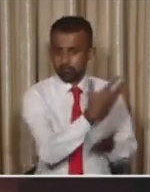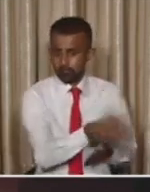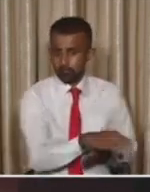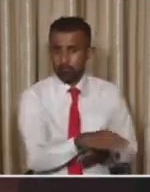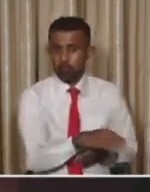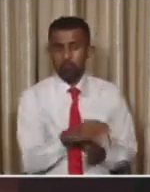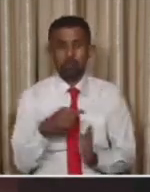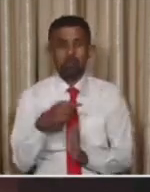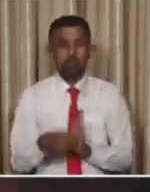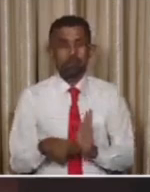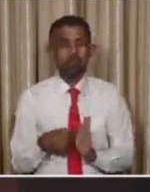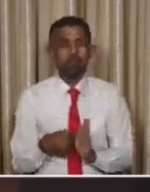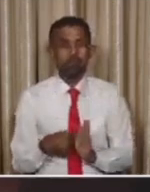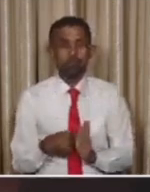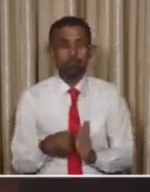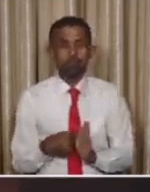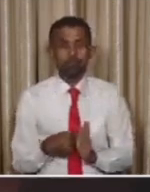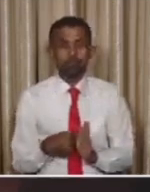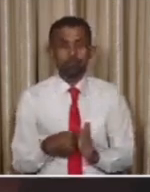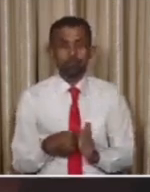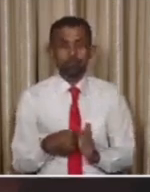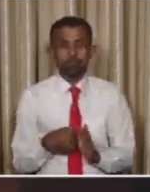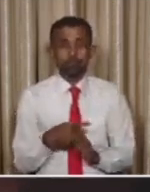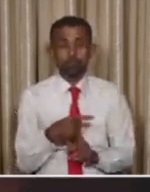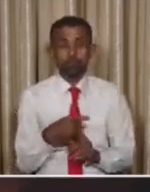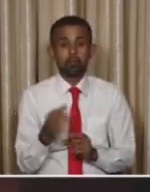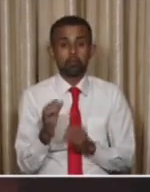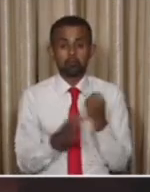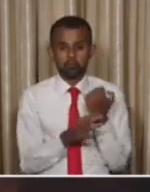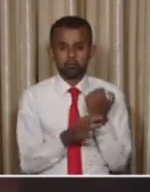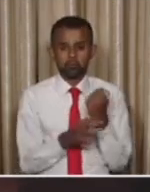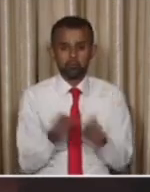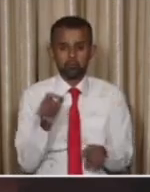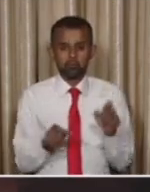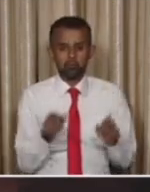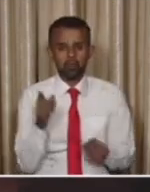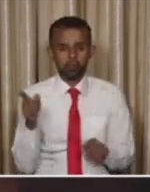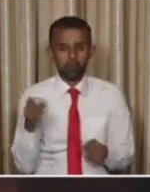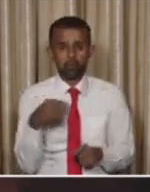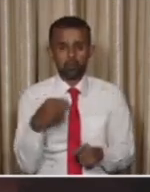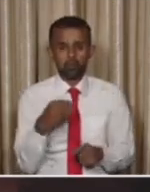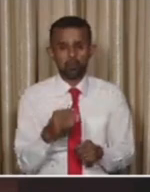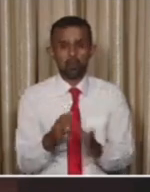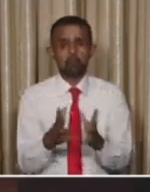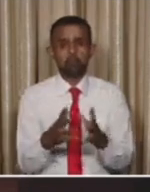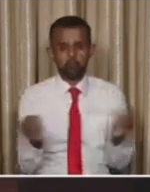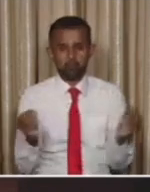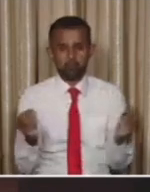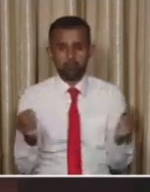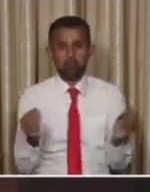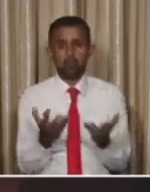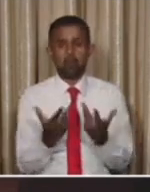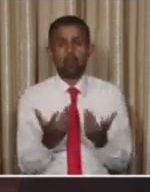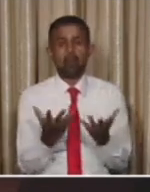මේ රටේ යම් කොටසක් ඉන්න වරප්‍රසාදලත් කොටසක් ඒ අයගේ ණය ටික කපා හැරෙනවා. කොච්චරක්